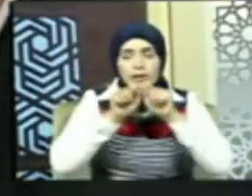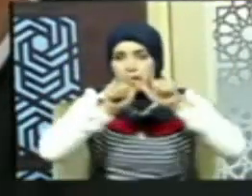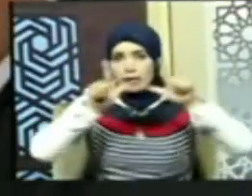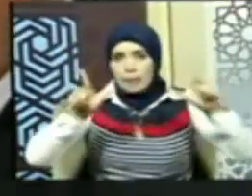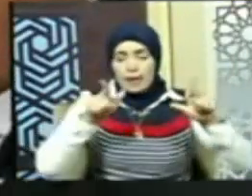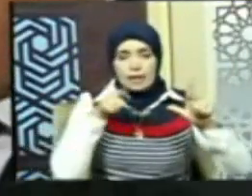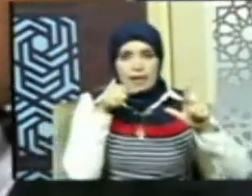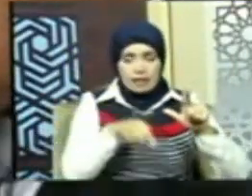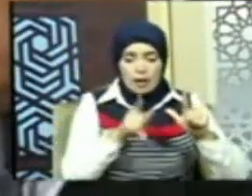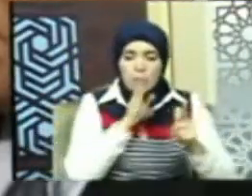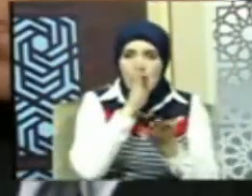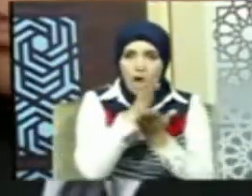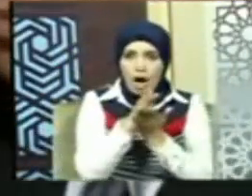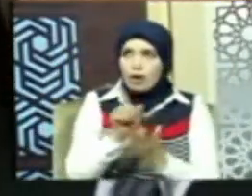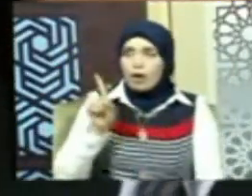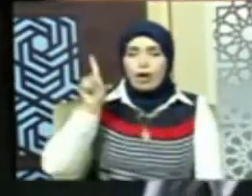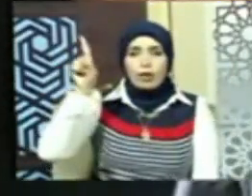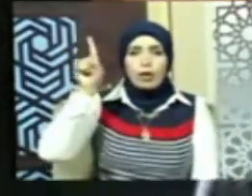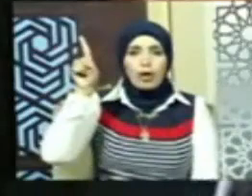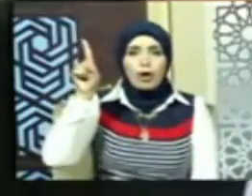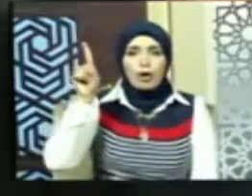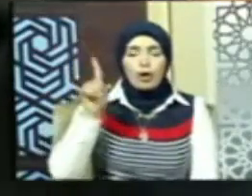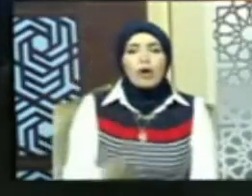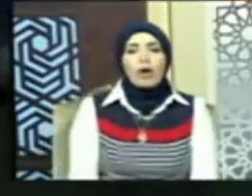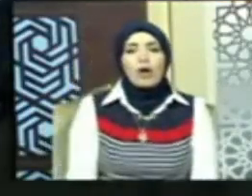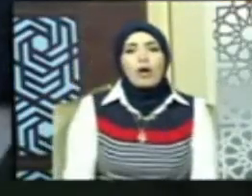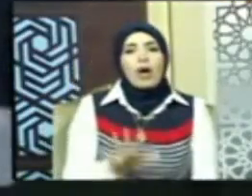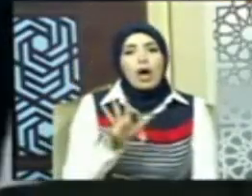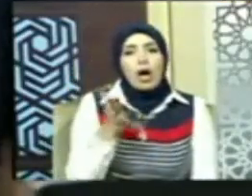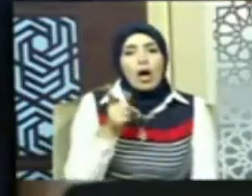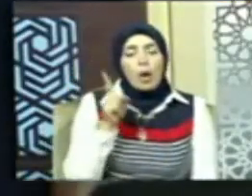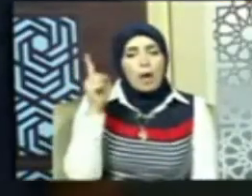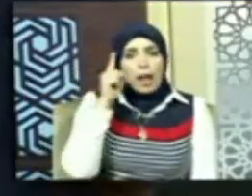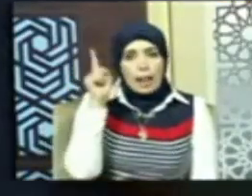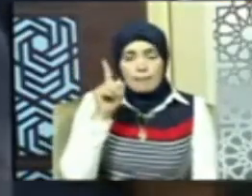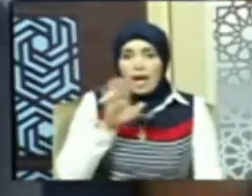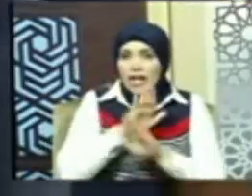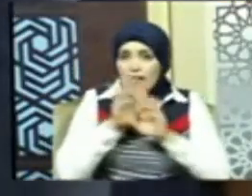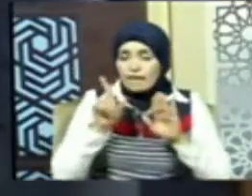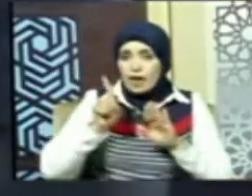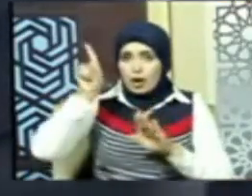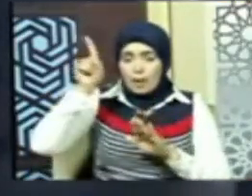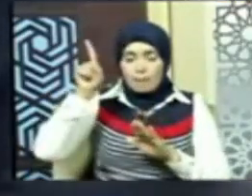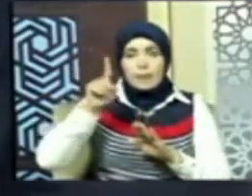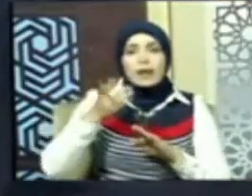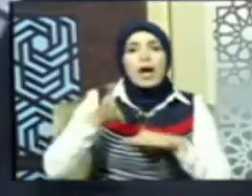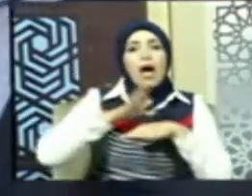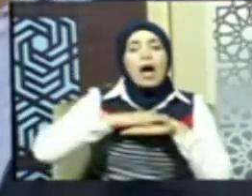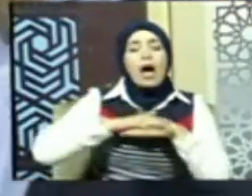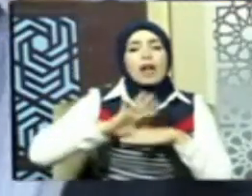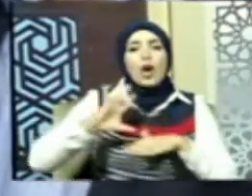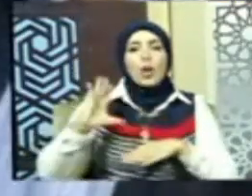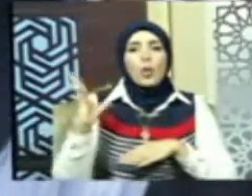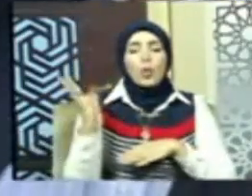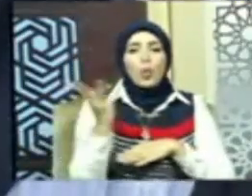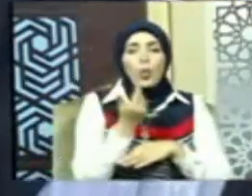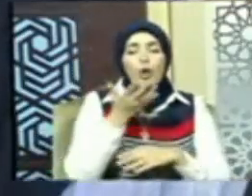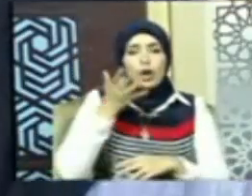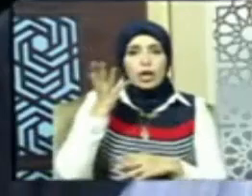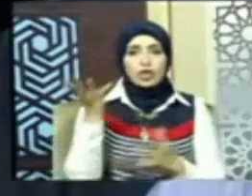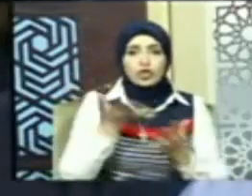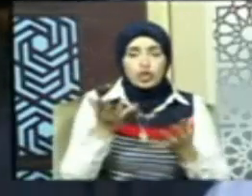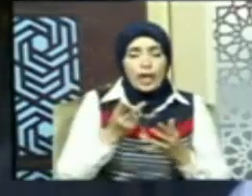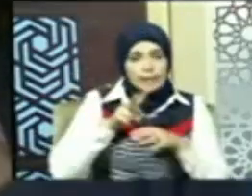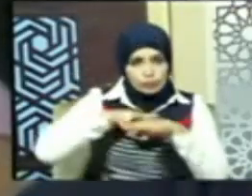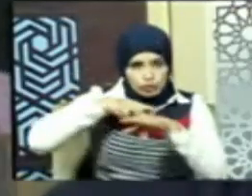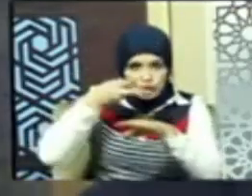لهم أنه الحق أولم يكفي بربك أنه على كل شيء شهيد.